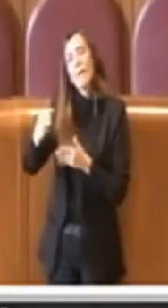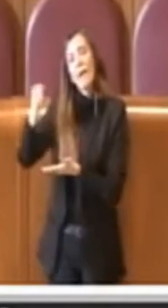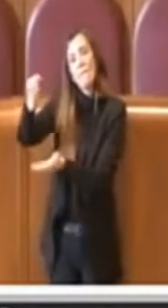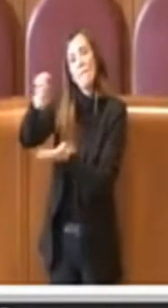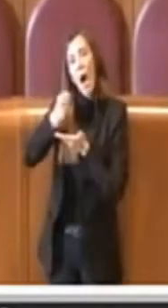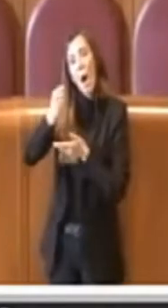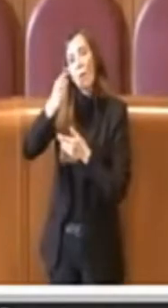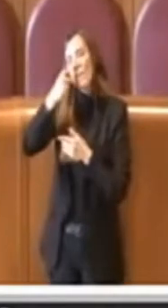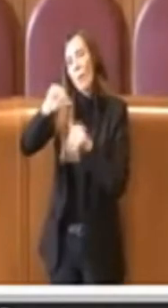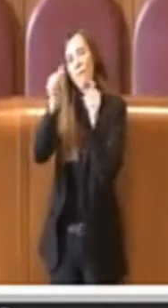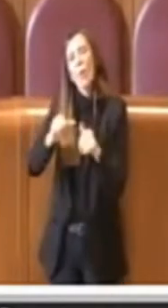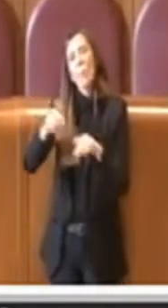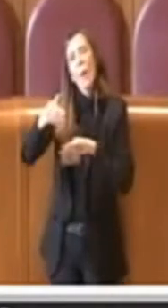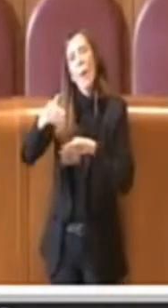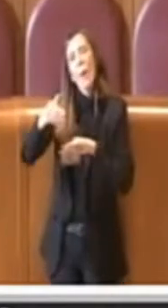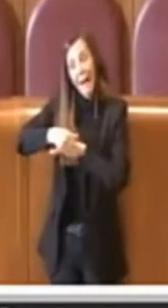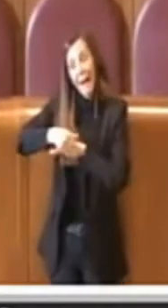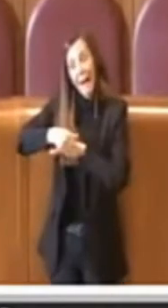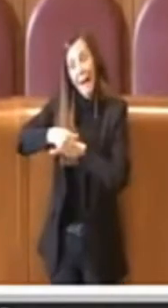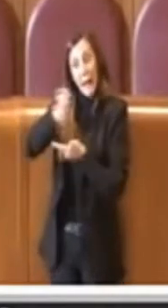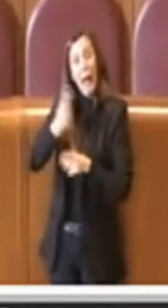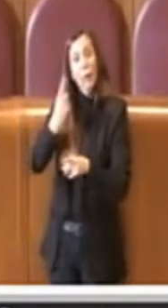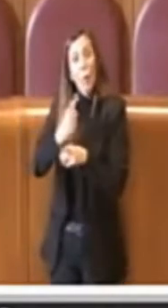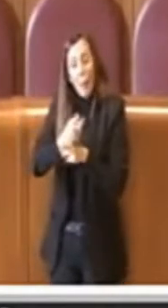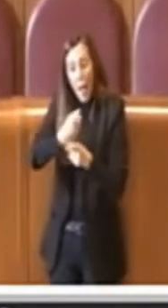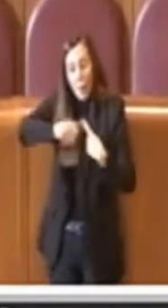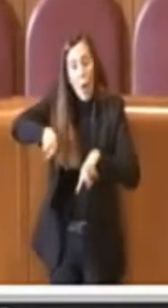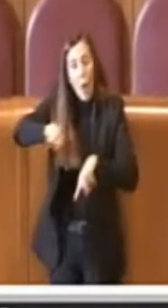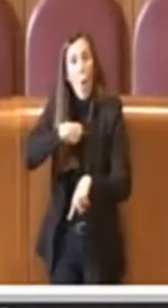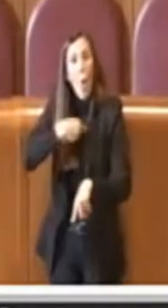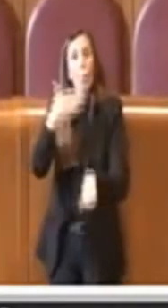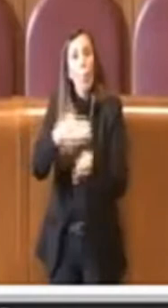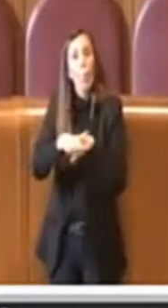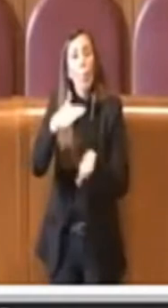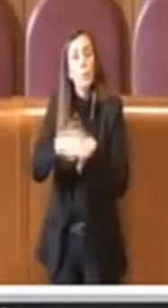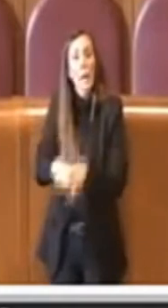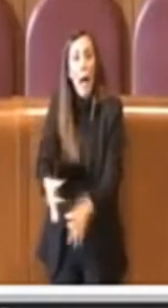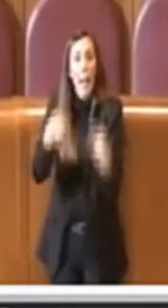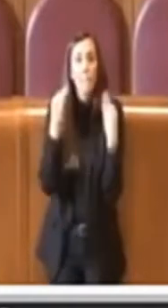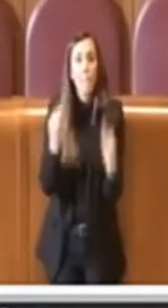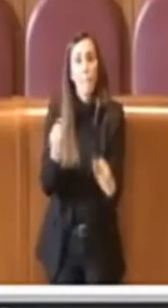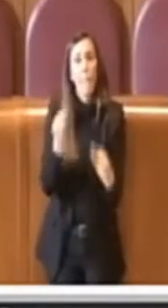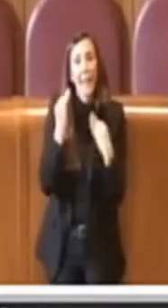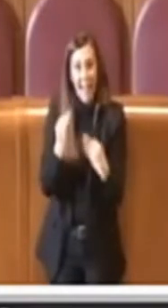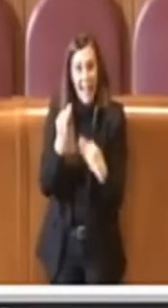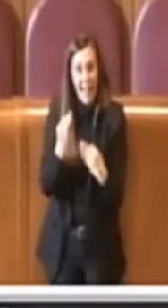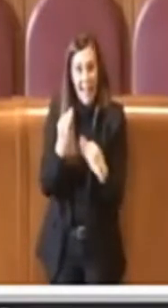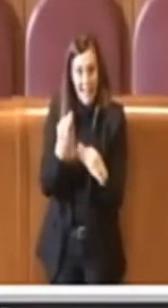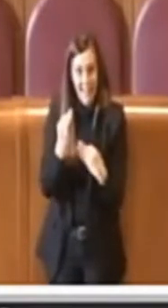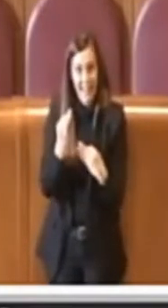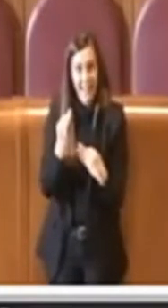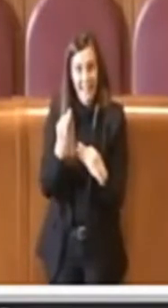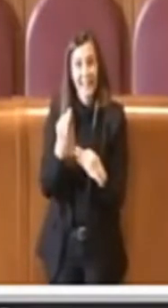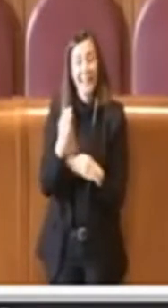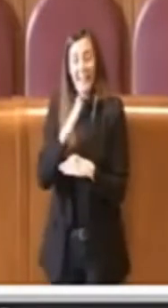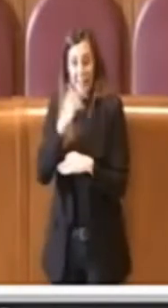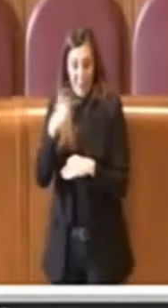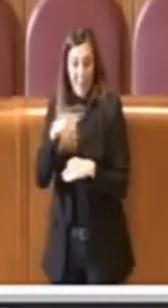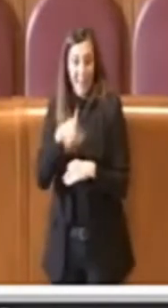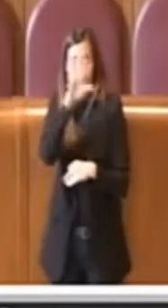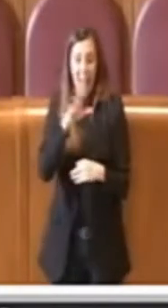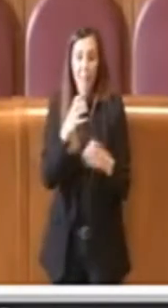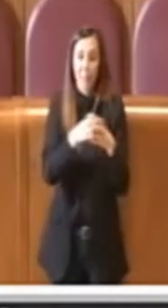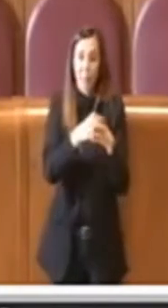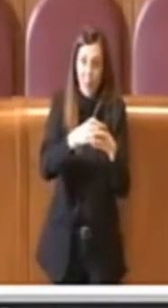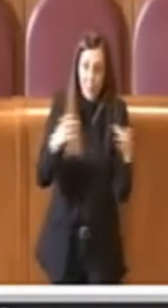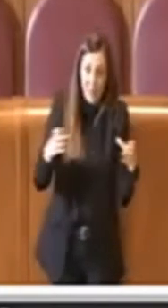infrastrutture che ovviamente rendono più attrattiva la città, quindi consentono alle imprese magari di aprire una sede nella città di Roma, di creare